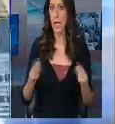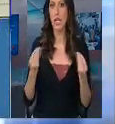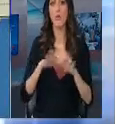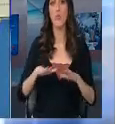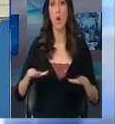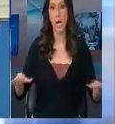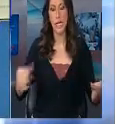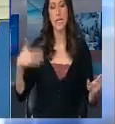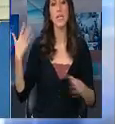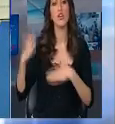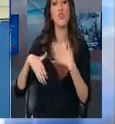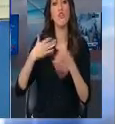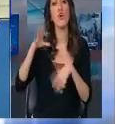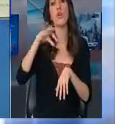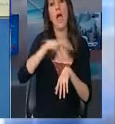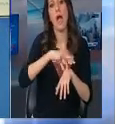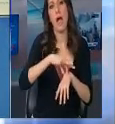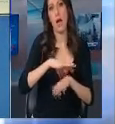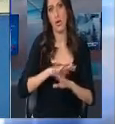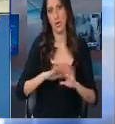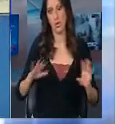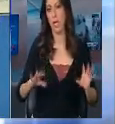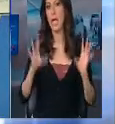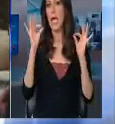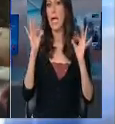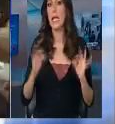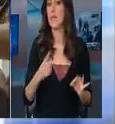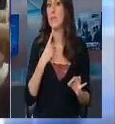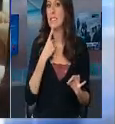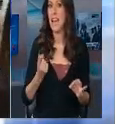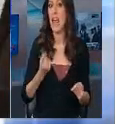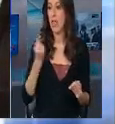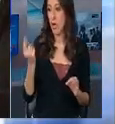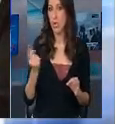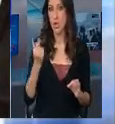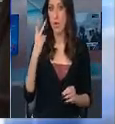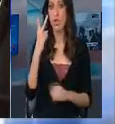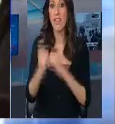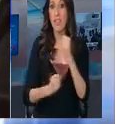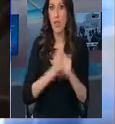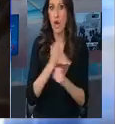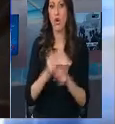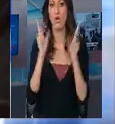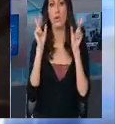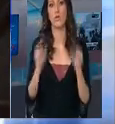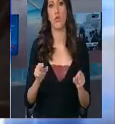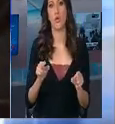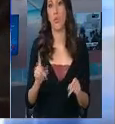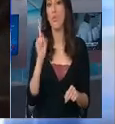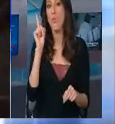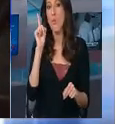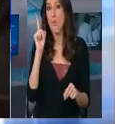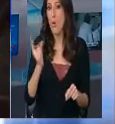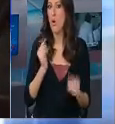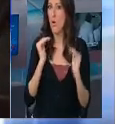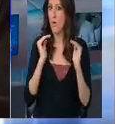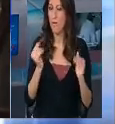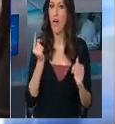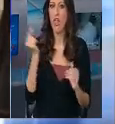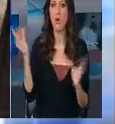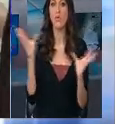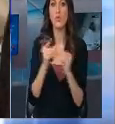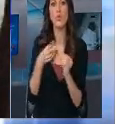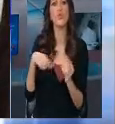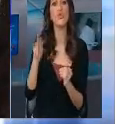Στις ρυθμίσεις προβλέπεται το πάγωμα των δόσεων των δανείων για 2 χρόνια, στη διάρκεια των οποίων θα καταβάλλονται μόνο τόκοι, με χαμηλό επιτόκιο που δεν